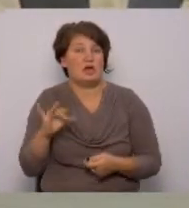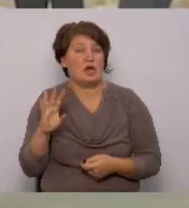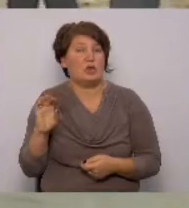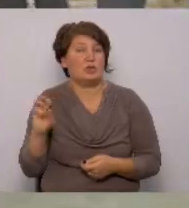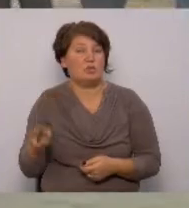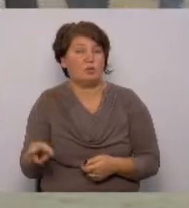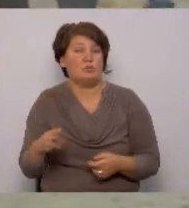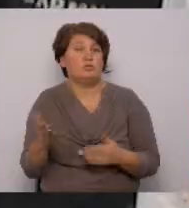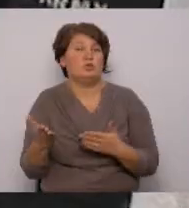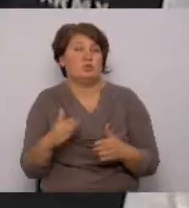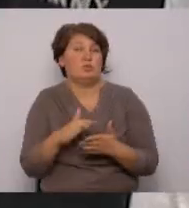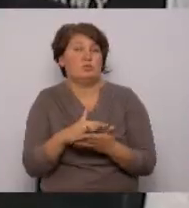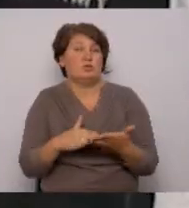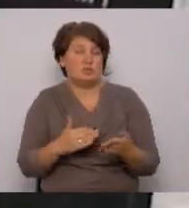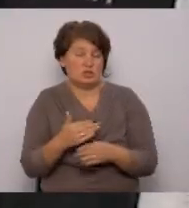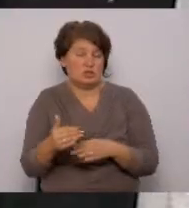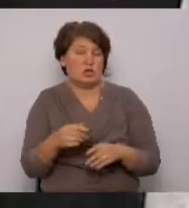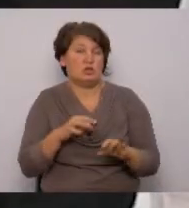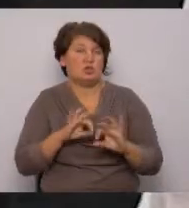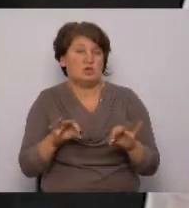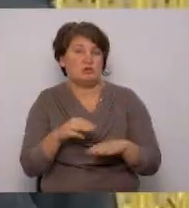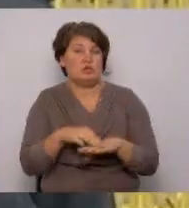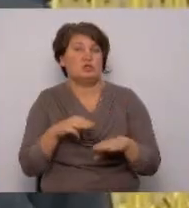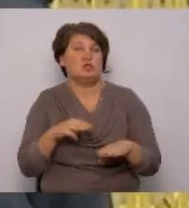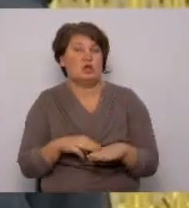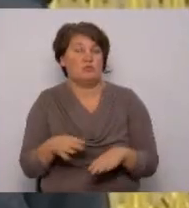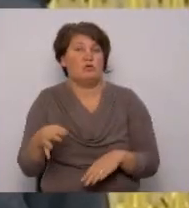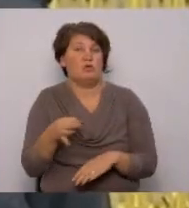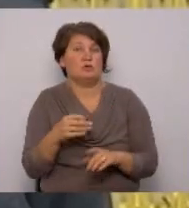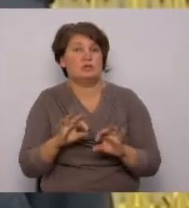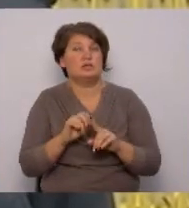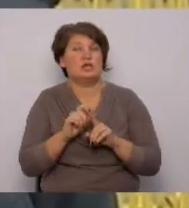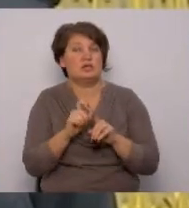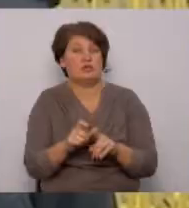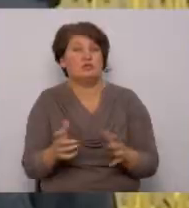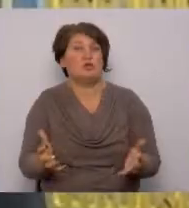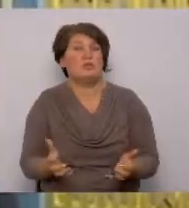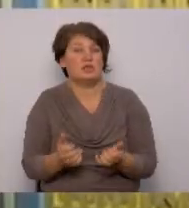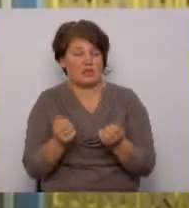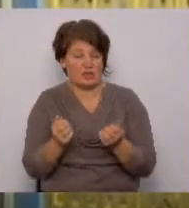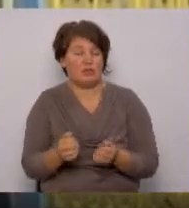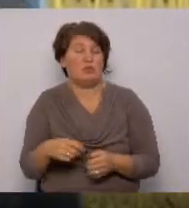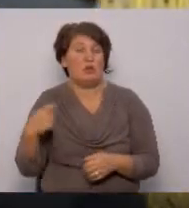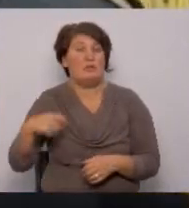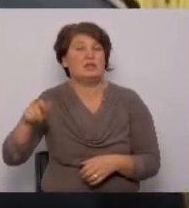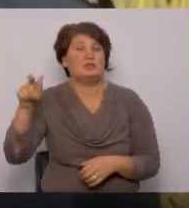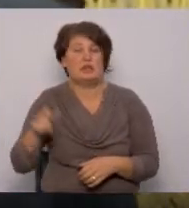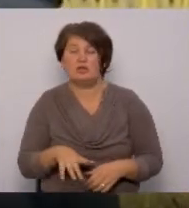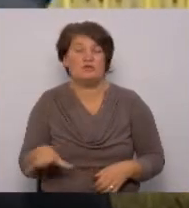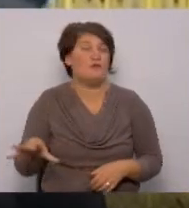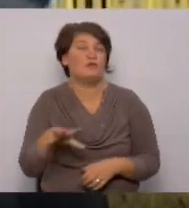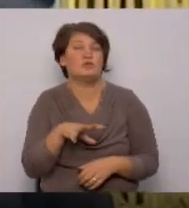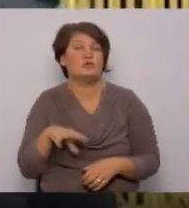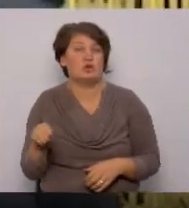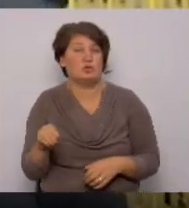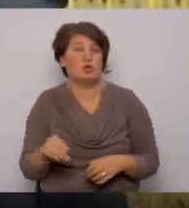що пізніше розповів голова штабу Нацкорпусу в області. Він сказав, що він підтримує позицію президента, підтримує в усьому. І